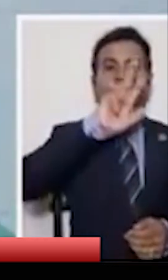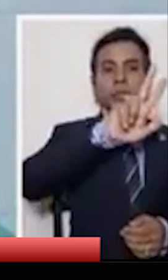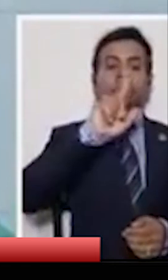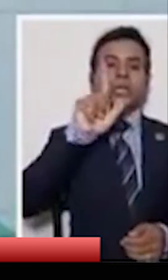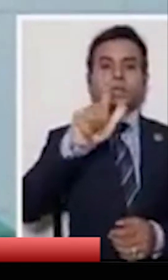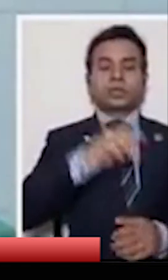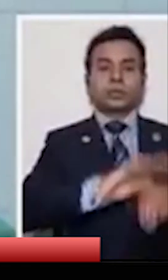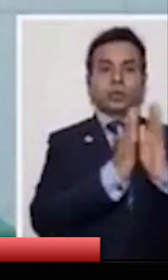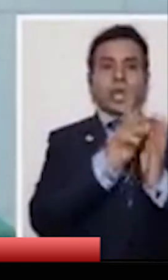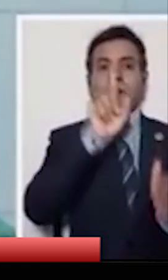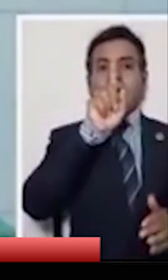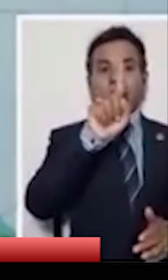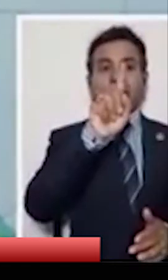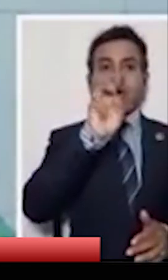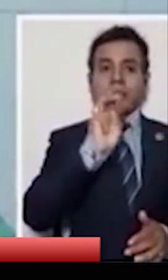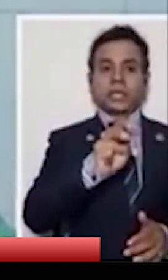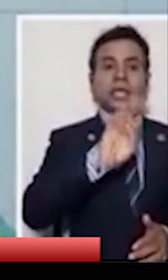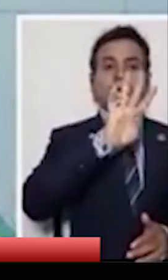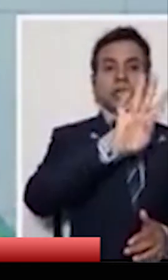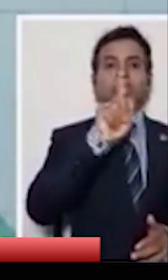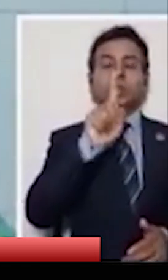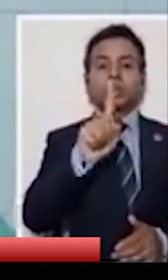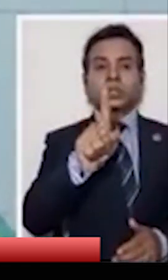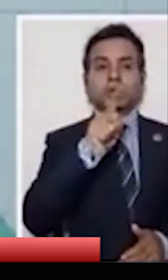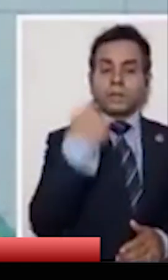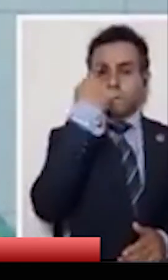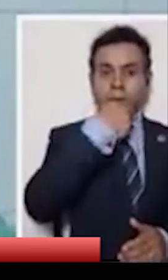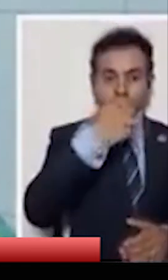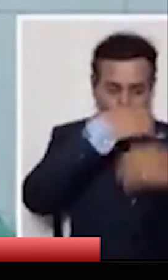এবং এ পর্যন্ত আমাদের শনাক্ত ব্যক্তি হলো ১৮৮৬৩ জন।